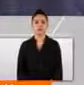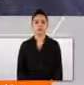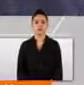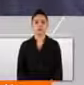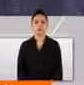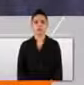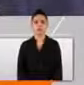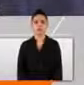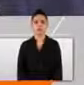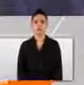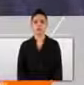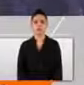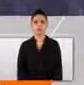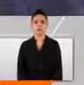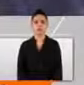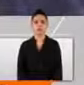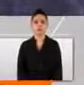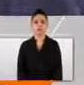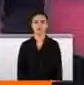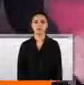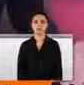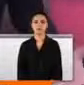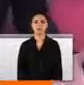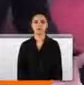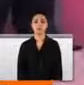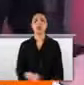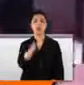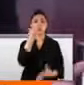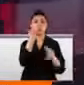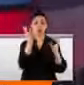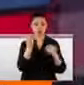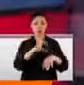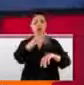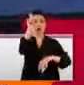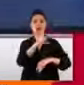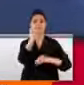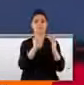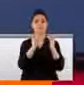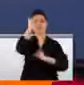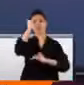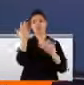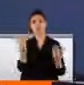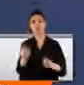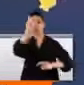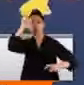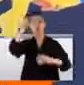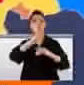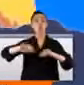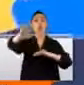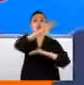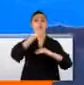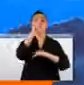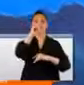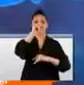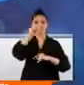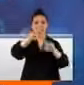yok. Yollarda öyle. Üzerinize geliyorlar. Hal böyle olunca vaka sayıları alarm vermeye başladı. Türkiye 1 Mart'ta işte